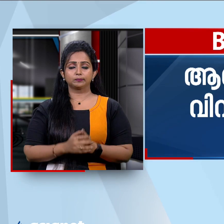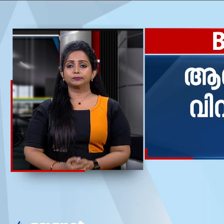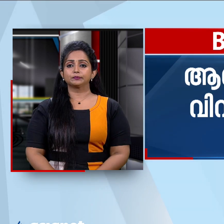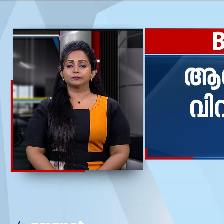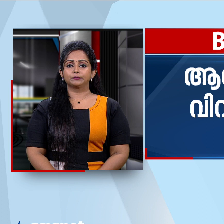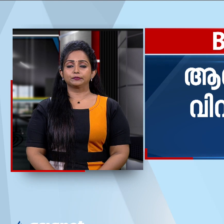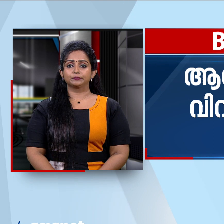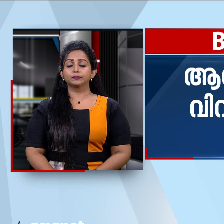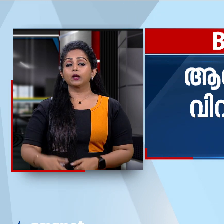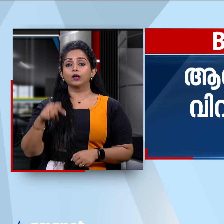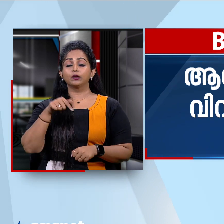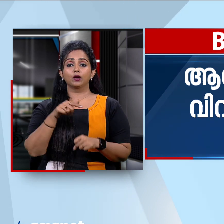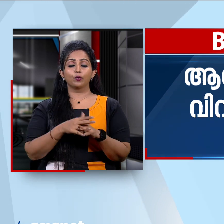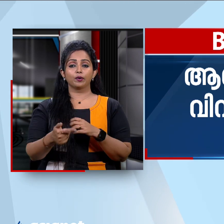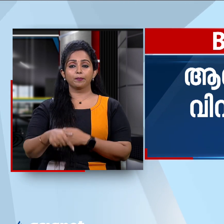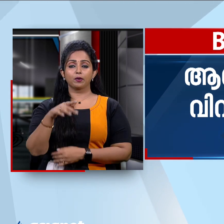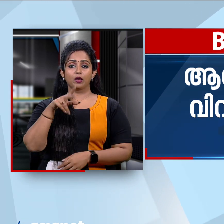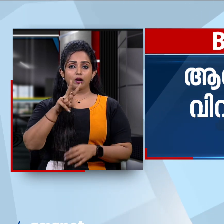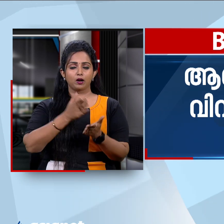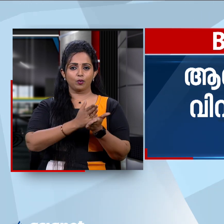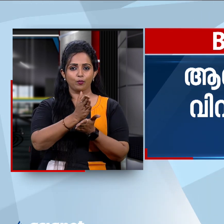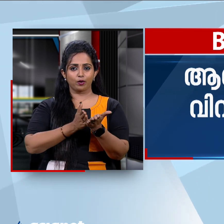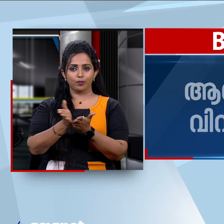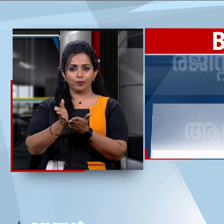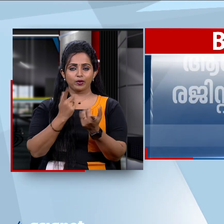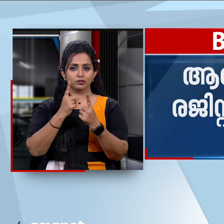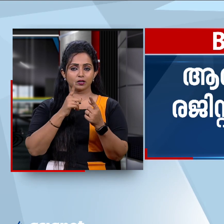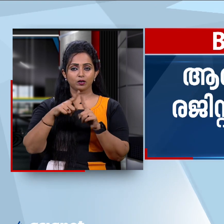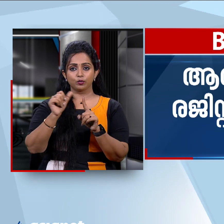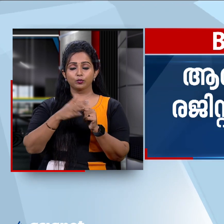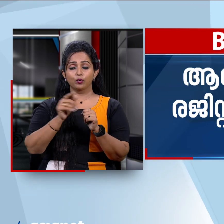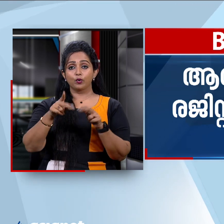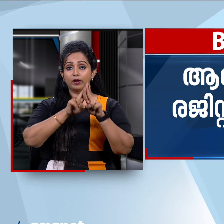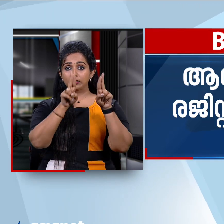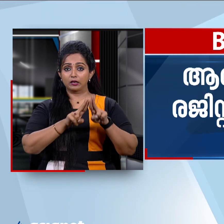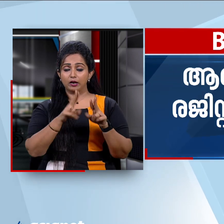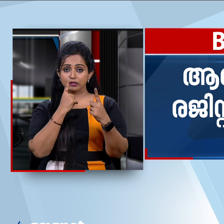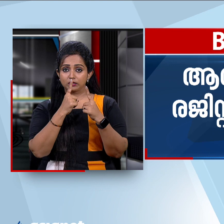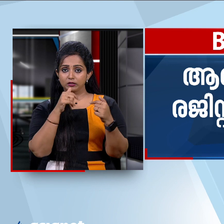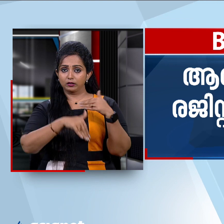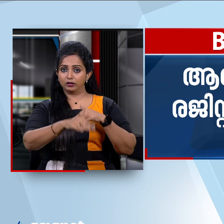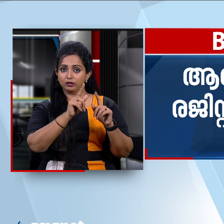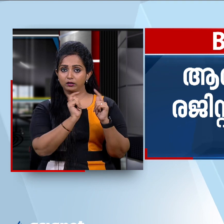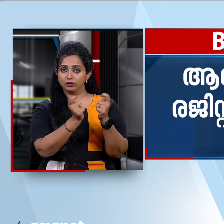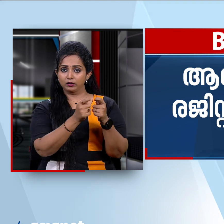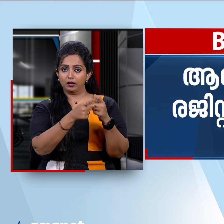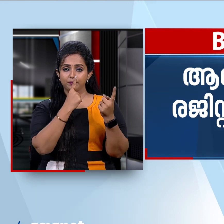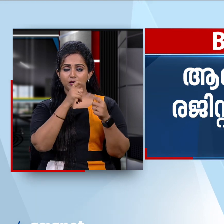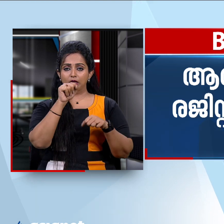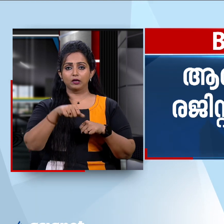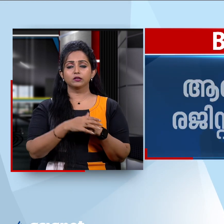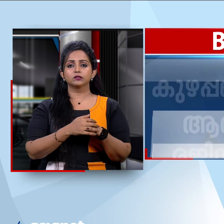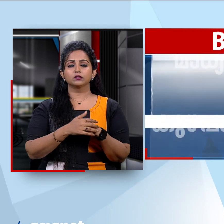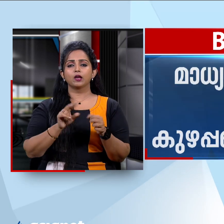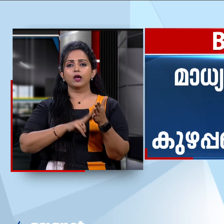ശീതൽ, ഇപ്പോൾ രണ്ട് തലത്തിലുള്ള അന്വേഷണമാണ് ഇതിൽ നടക്കുന്നത്. ഒരു ആഭ്യന്തര അന്വേഷണം നടക്കുന്നുണ്ട്. NISCയ്ക്കെതിരെ നേരത്തെ നൽകിയ പരാതിയിൽ ഒരു